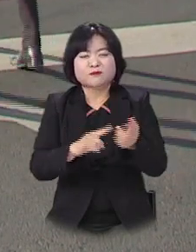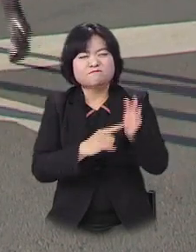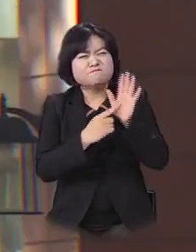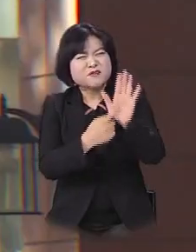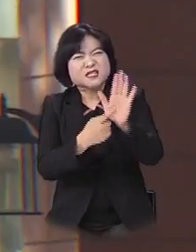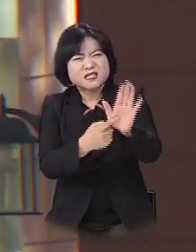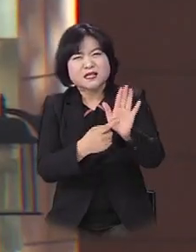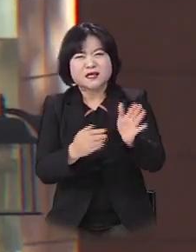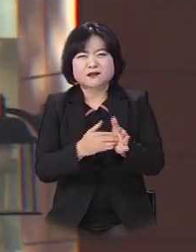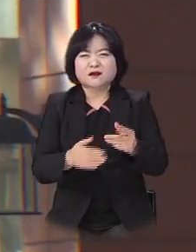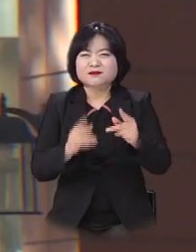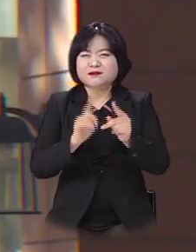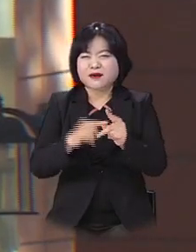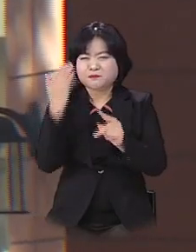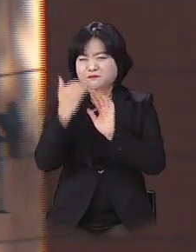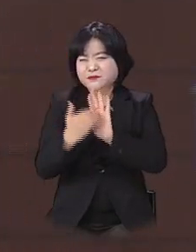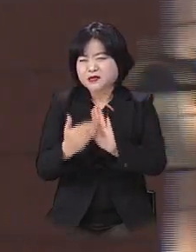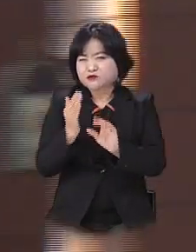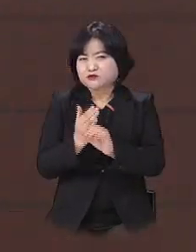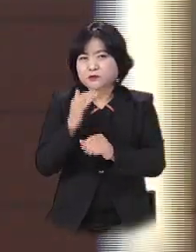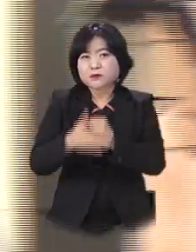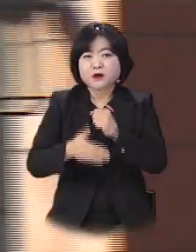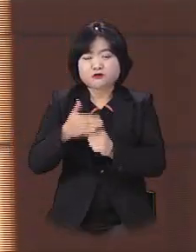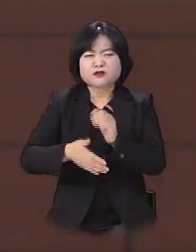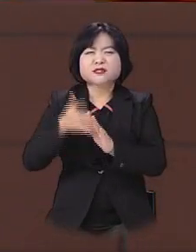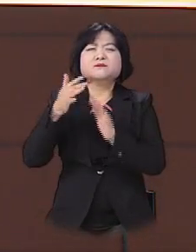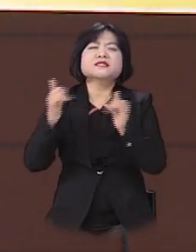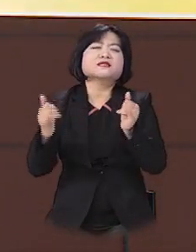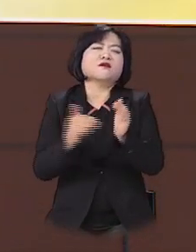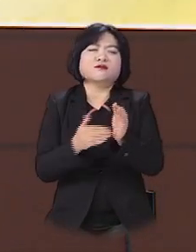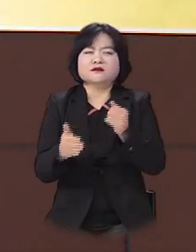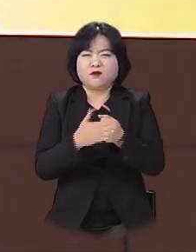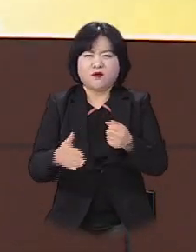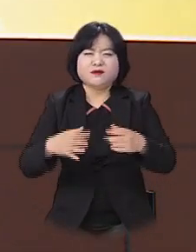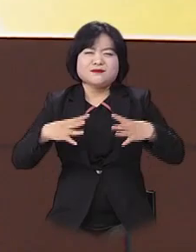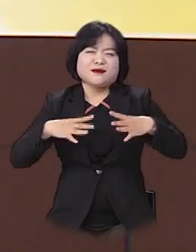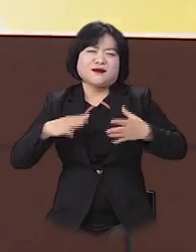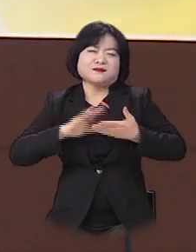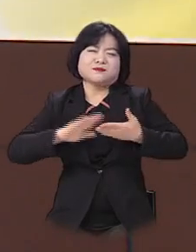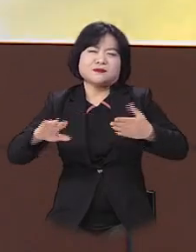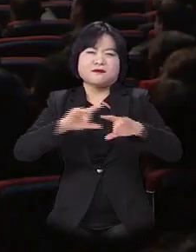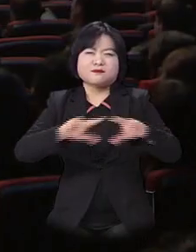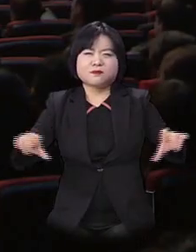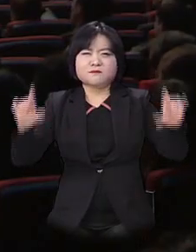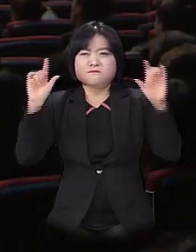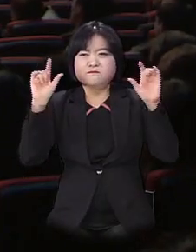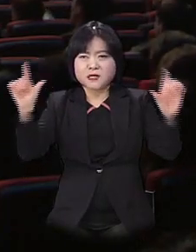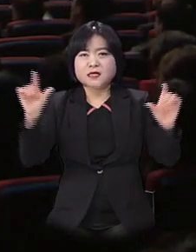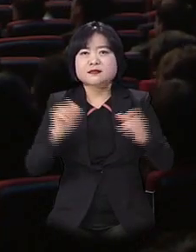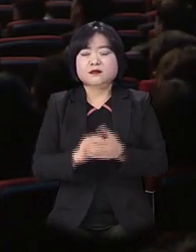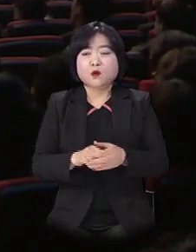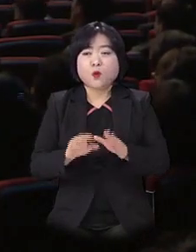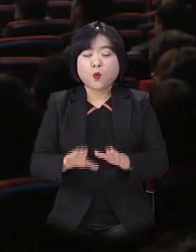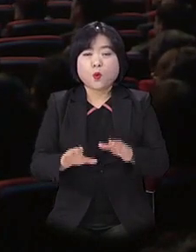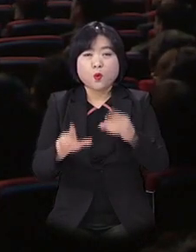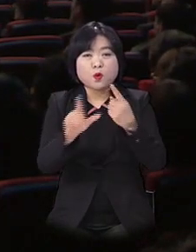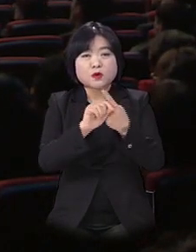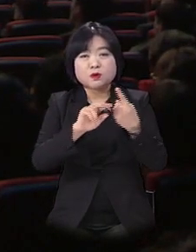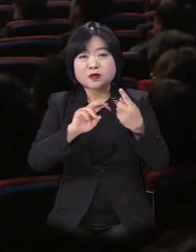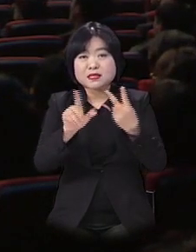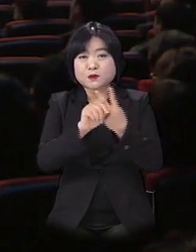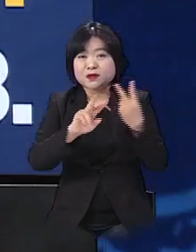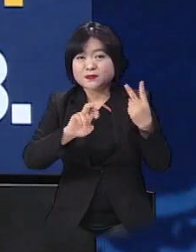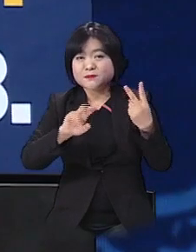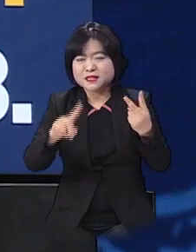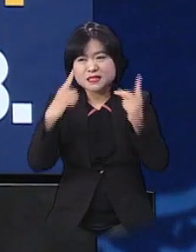내세워 K-방역의 중심, 대구 시민이어서 자랑스럽습니다를 슬로건으로 정했습니다. 오는 21일 열리는